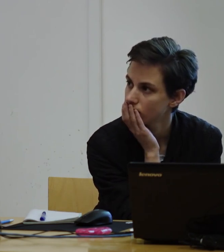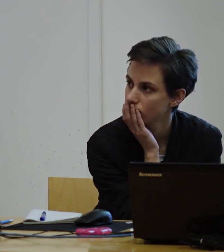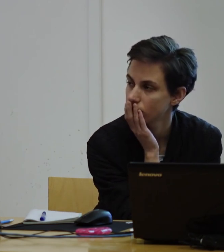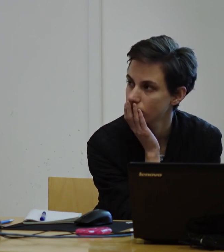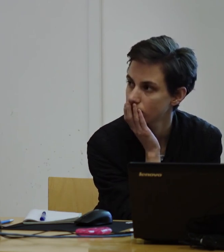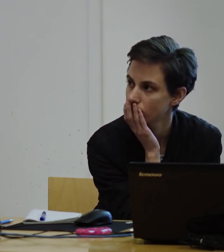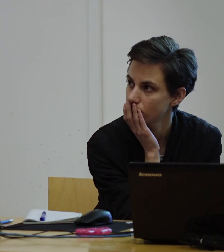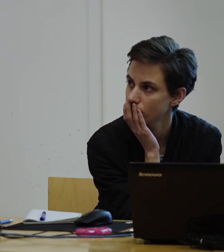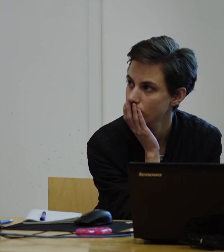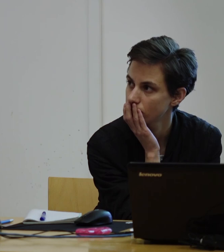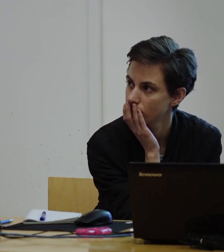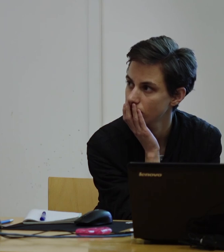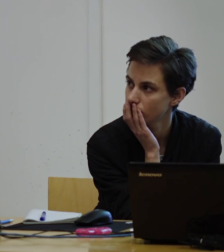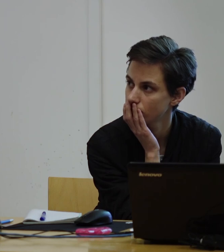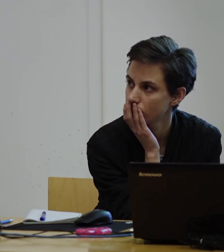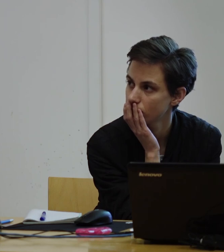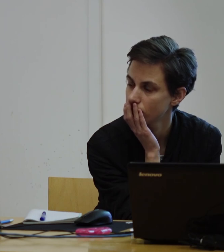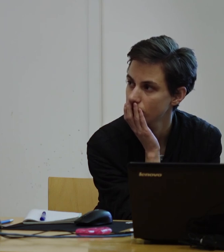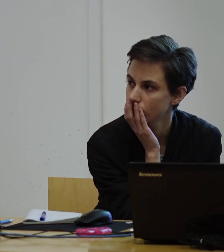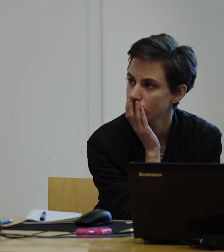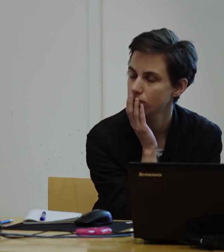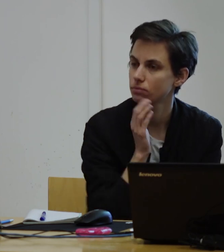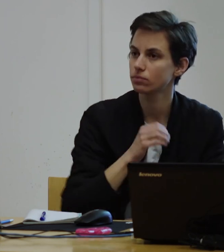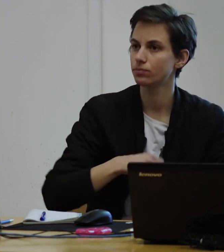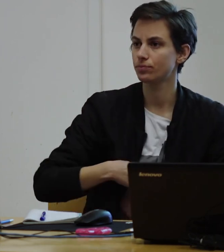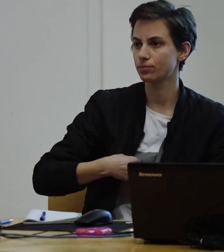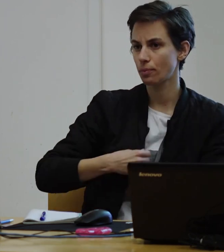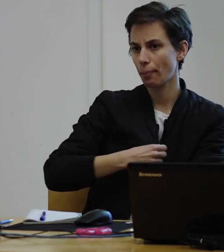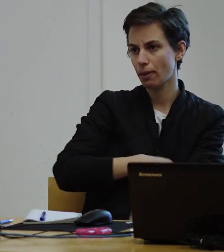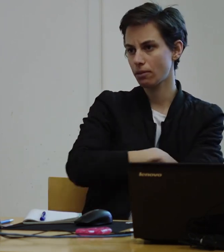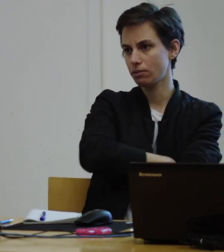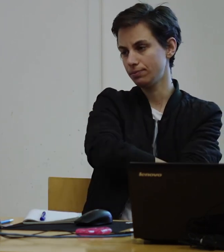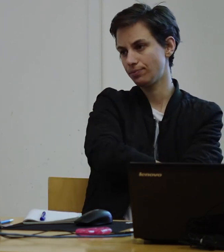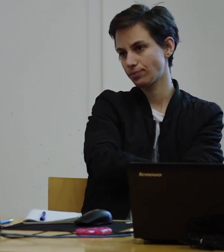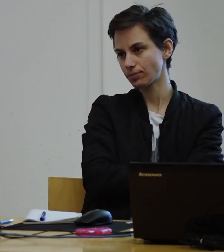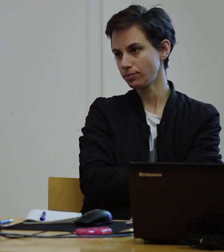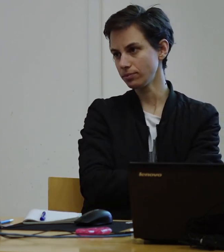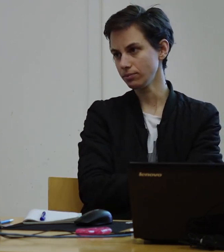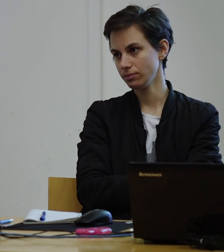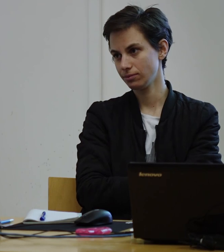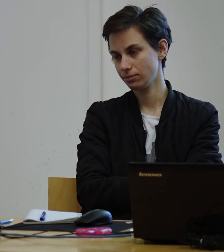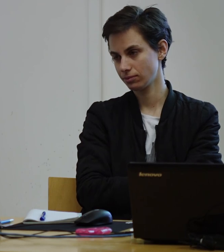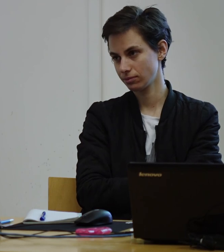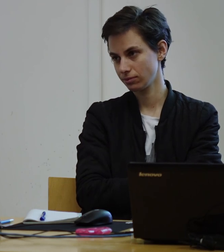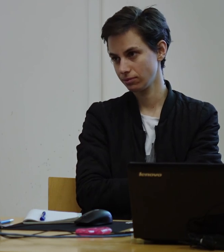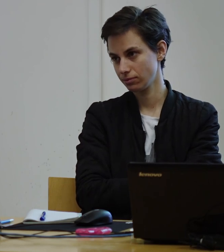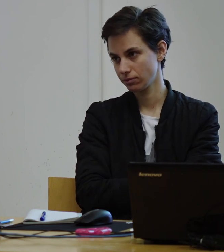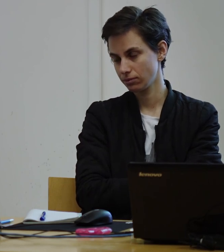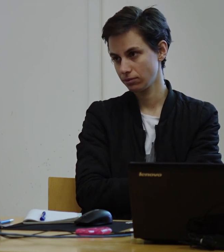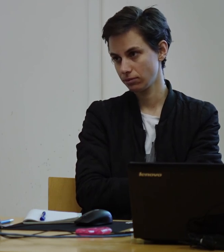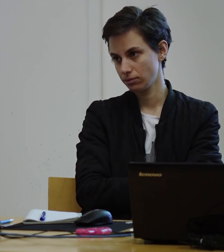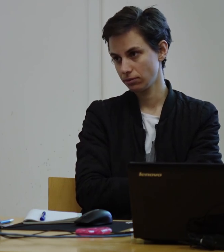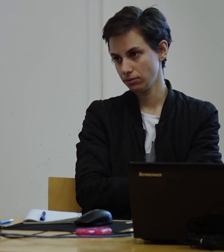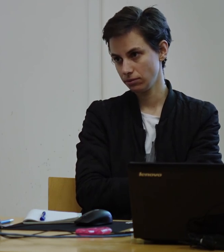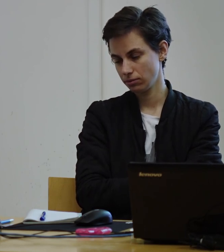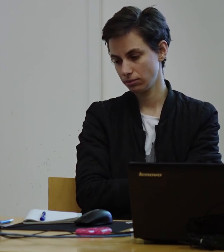sám za instituci prostě nezvládnu. Jo? Prostě můžu se samozřejmě rozhodnout, nerozhodl jsem se zatím takhle, že budu prostě to prosazovat